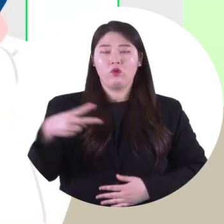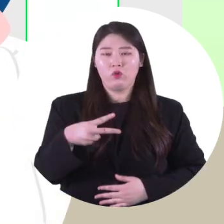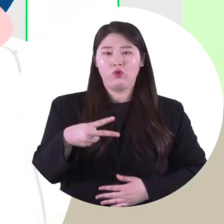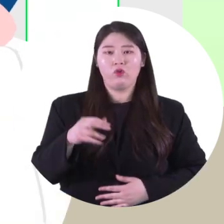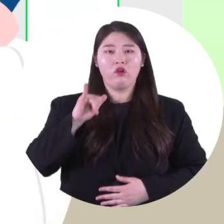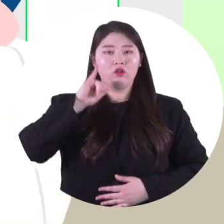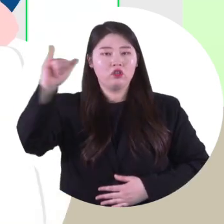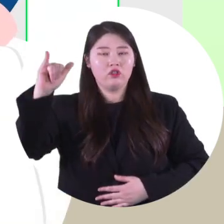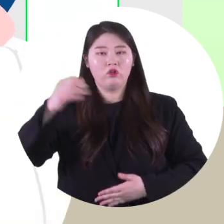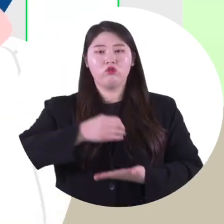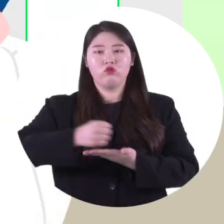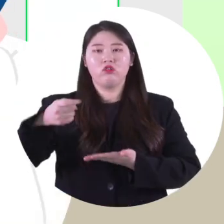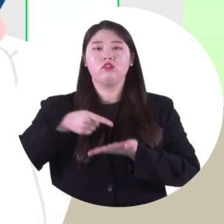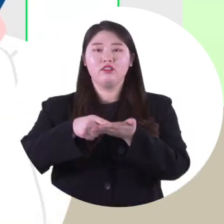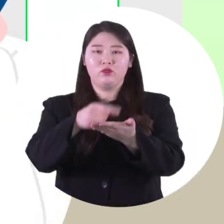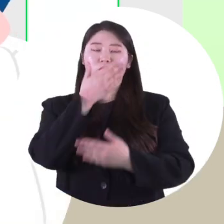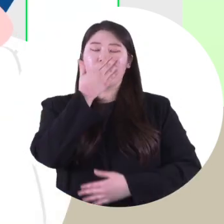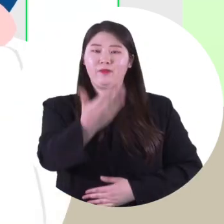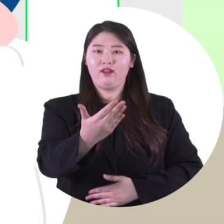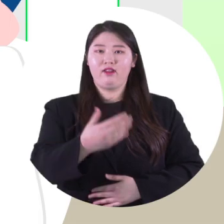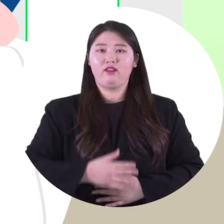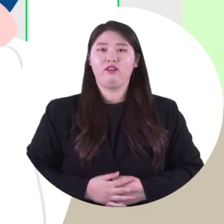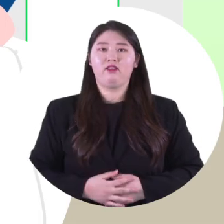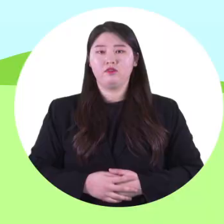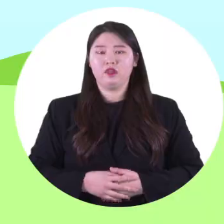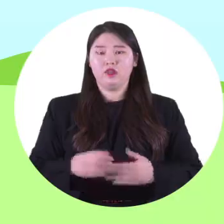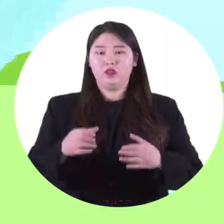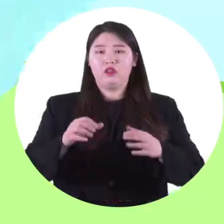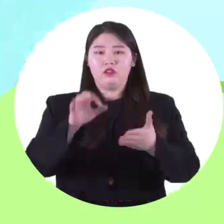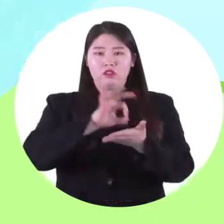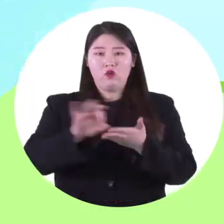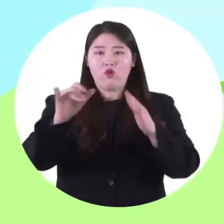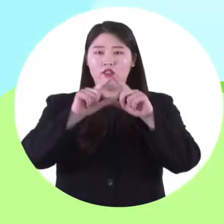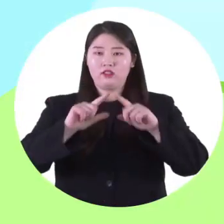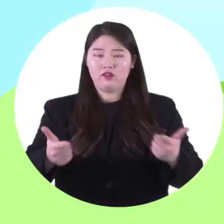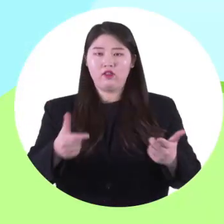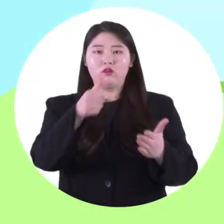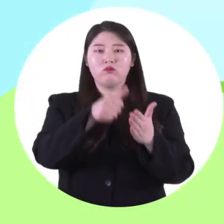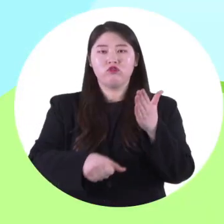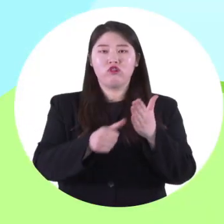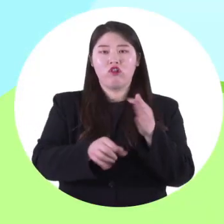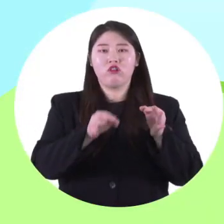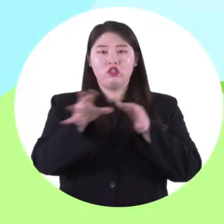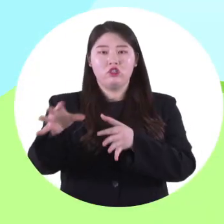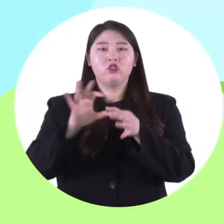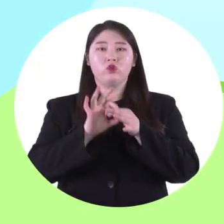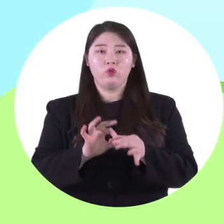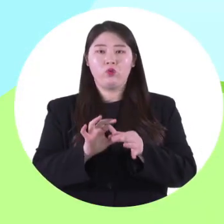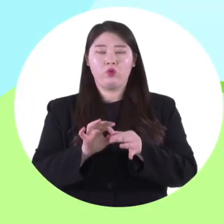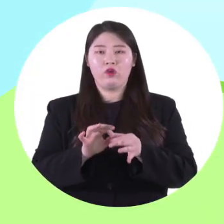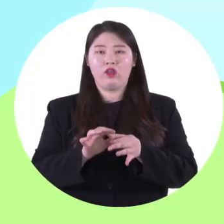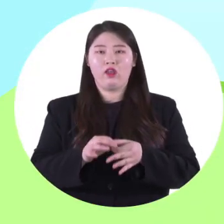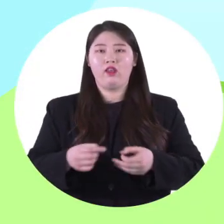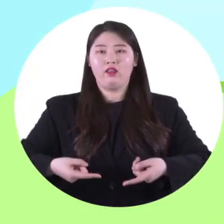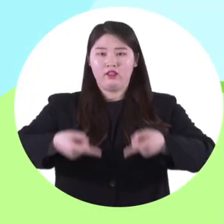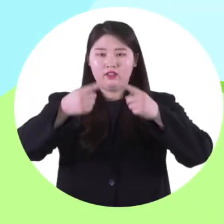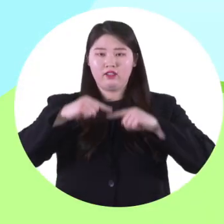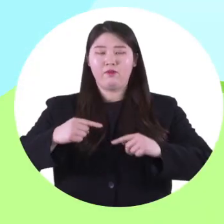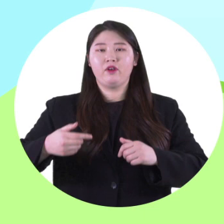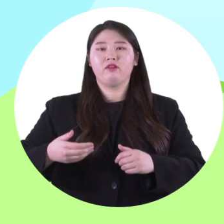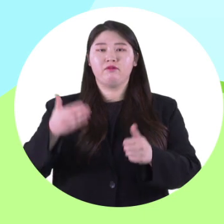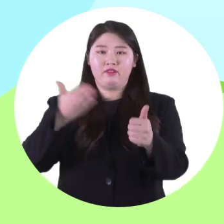통한 방문 수거 신청도 가능하답니다. 사용하지 않은 물품 기증을 통해 자원 재순환에